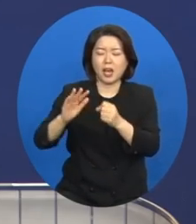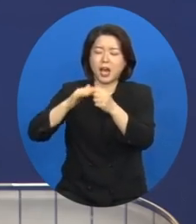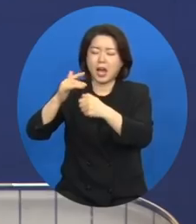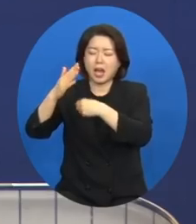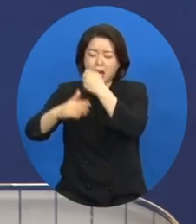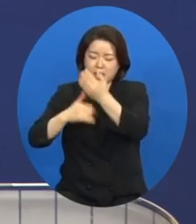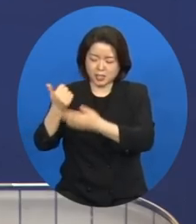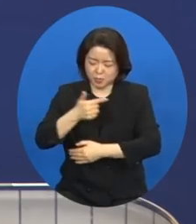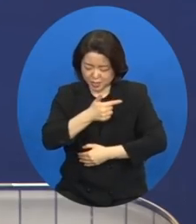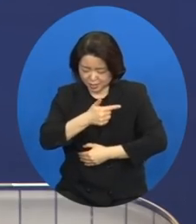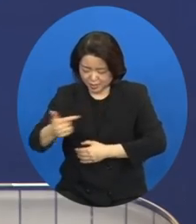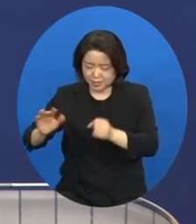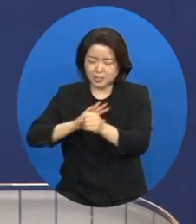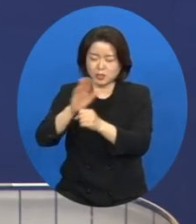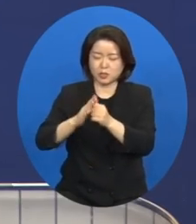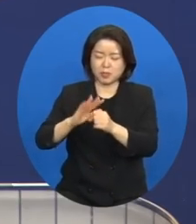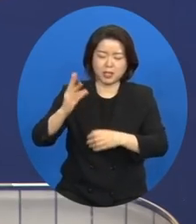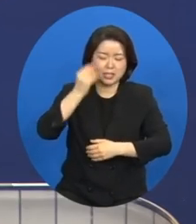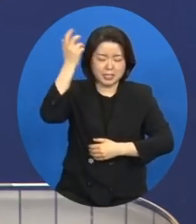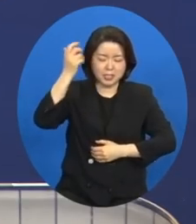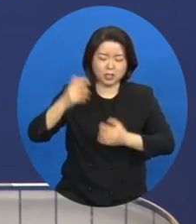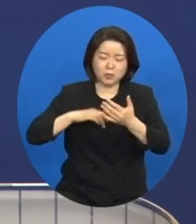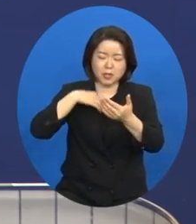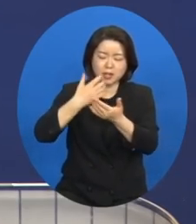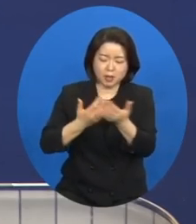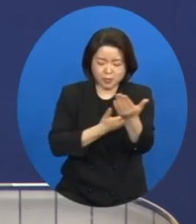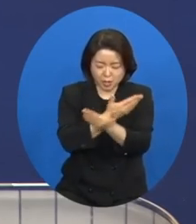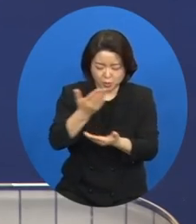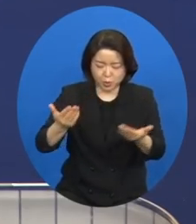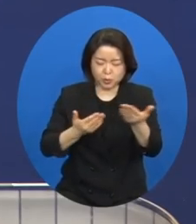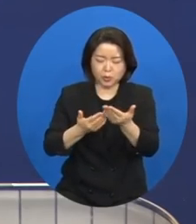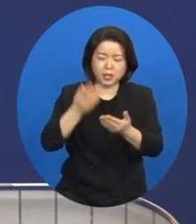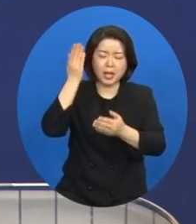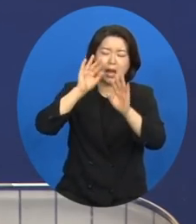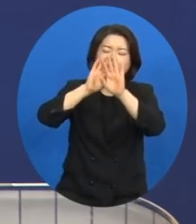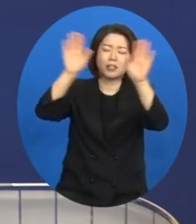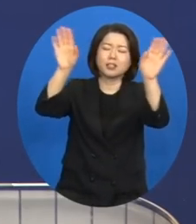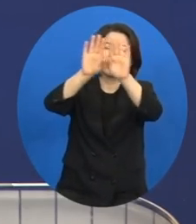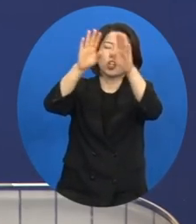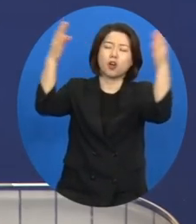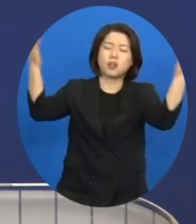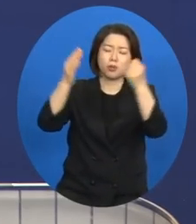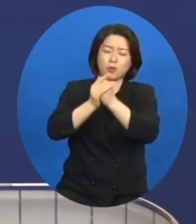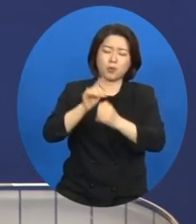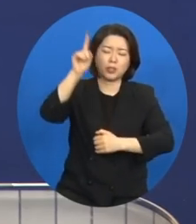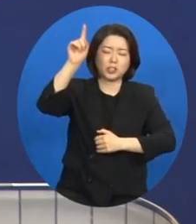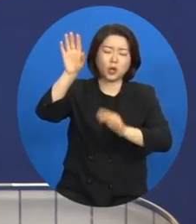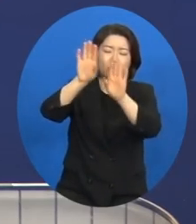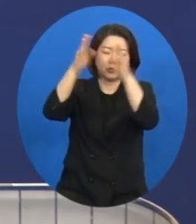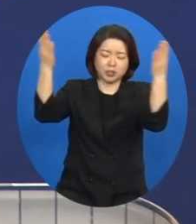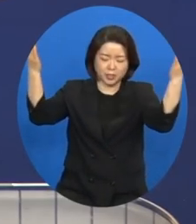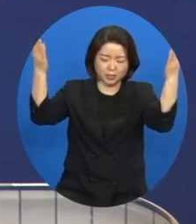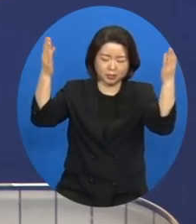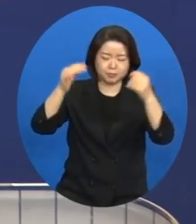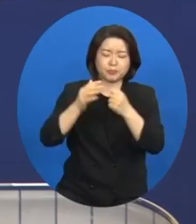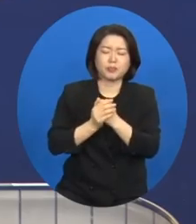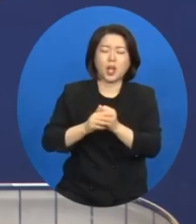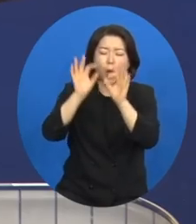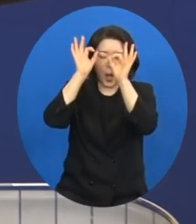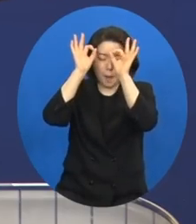사랑하심과 성령님의 감화감동 교통케 하심이 하늘이 열리고 천국 문이 열리는 것을